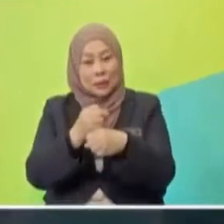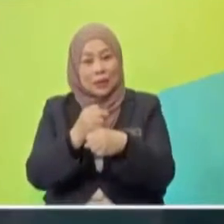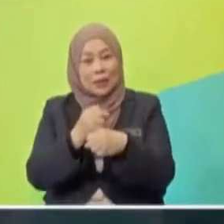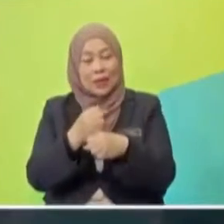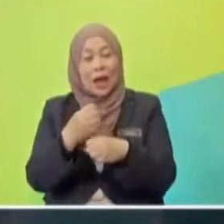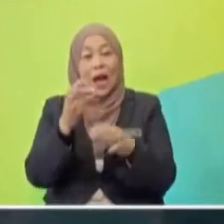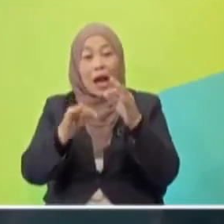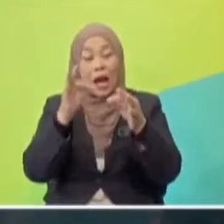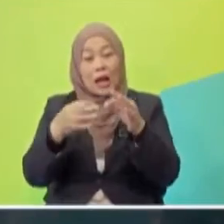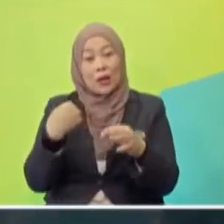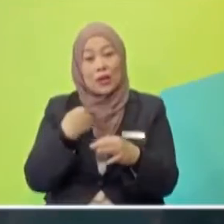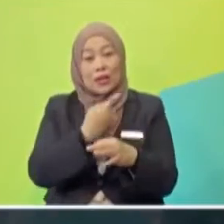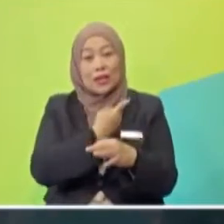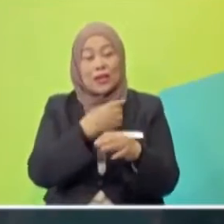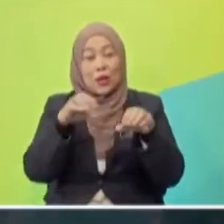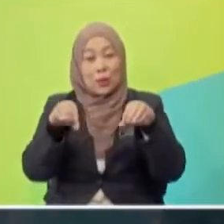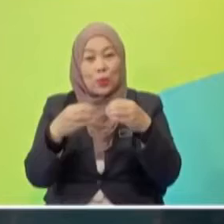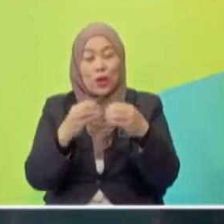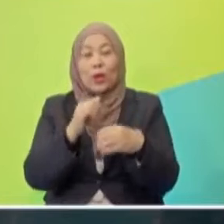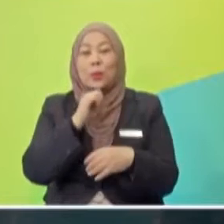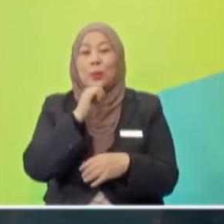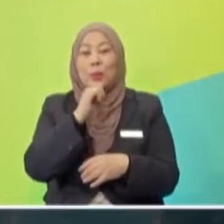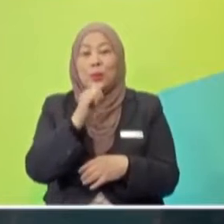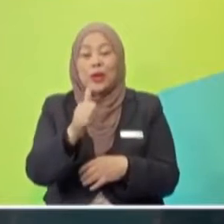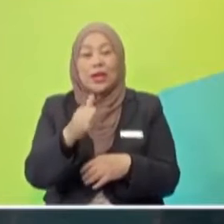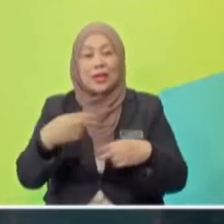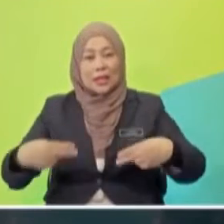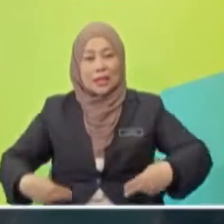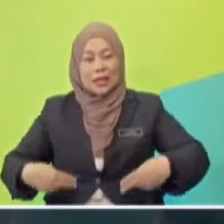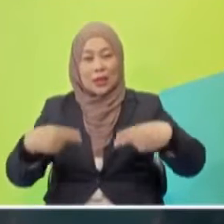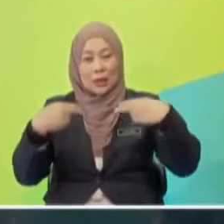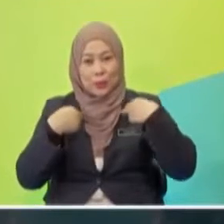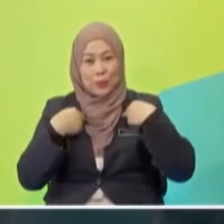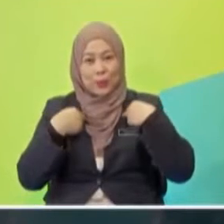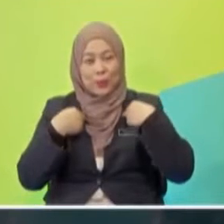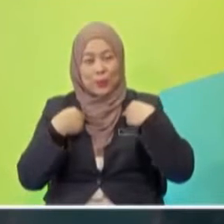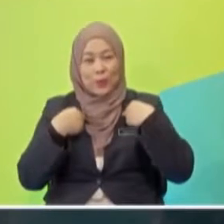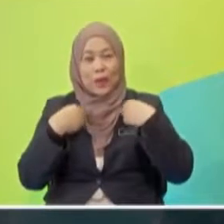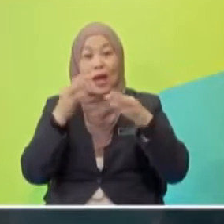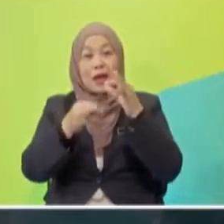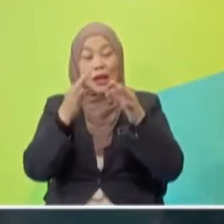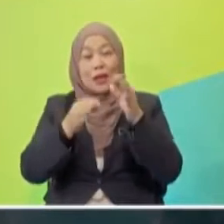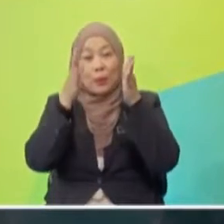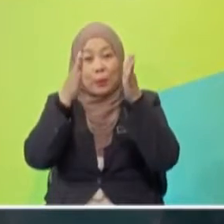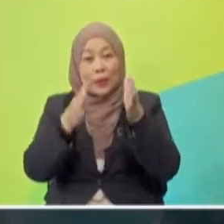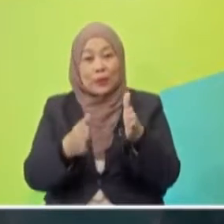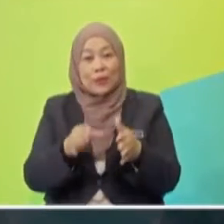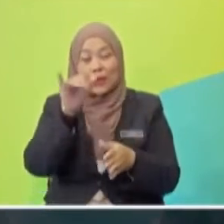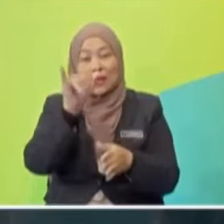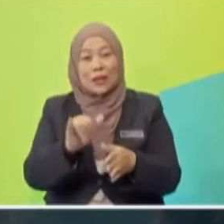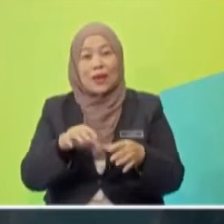hidup Oke jadi kalau tengok sebelah sana ya Cikgu ada binatang ada tumbuhan